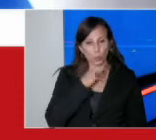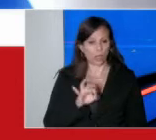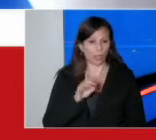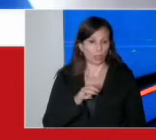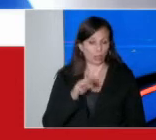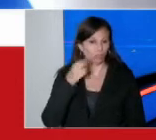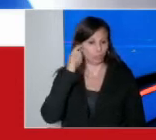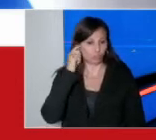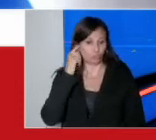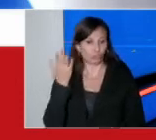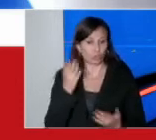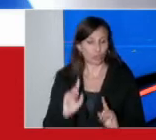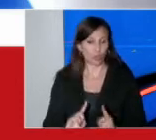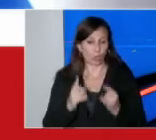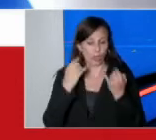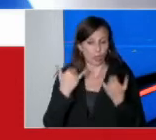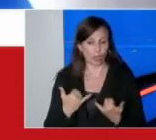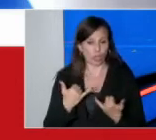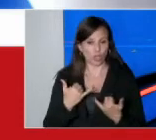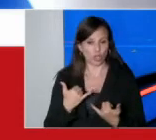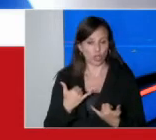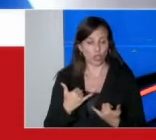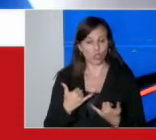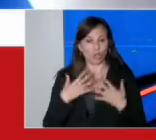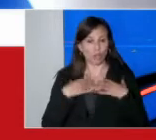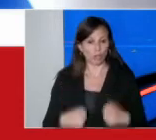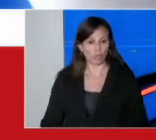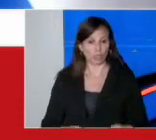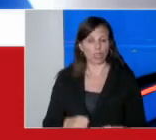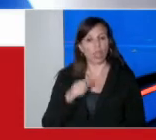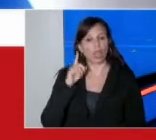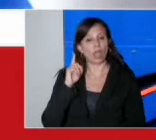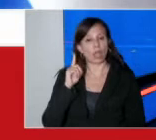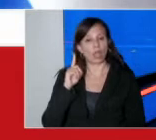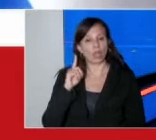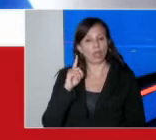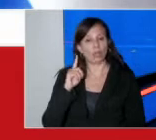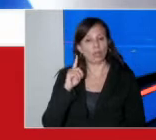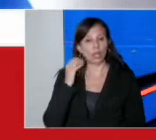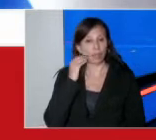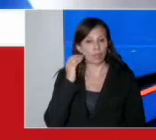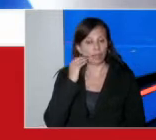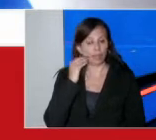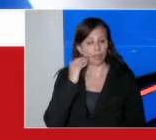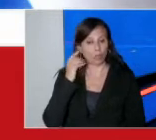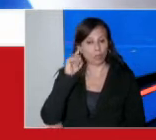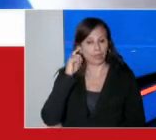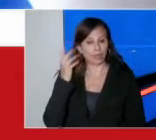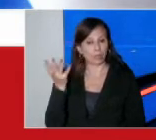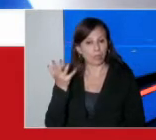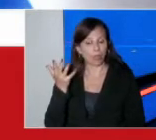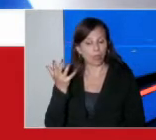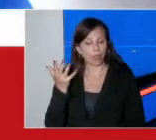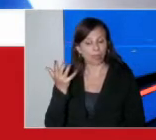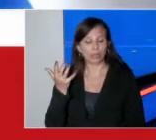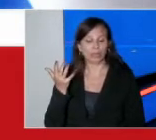ממה שקורה כרגע בווינה, אבל האמריקאים זה יתוש, אולי יותר מיתוש שמזמזם להם ליד האוזן, הם אומרים,